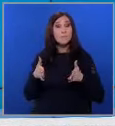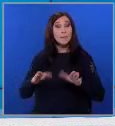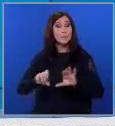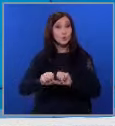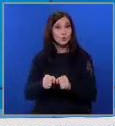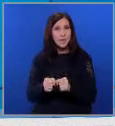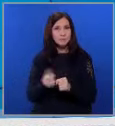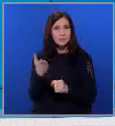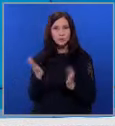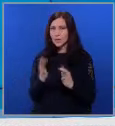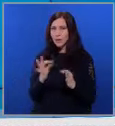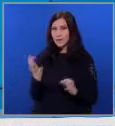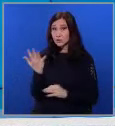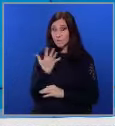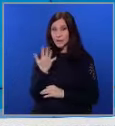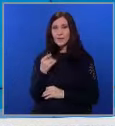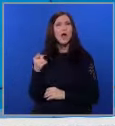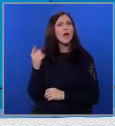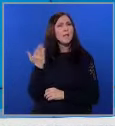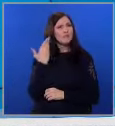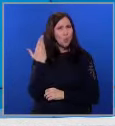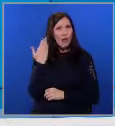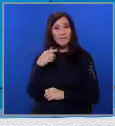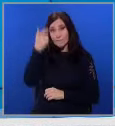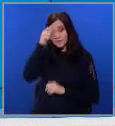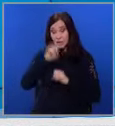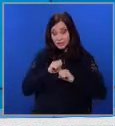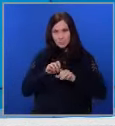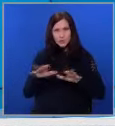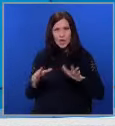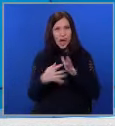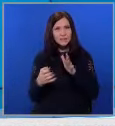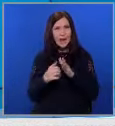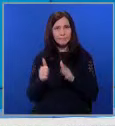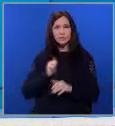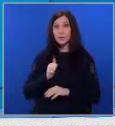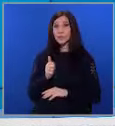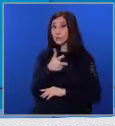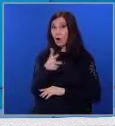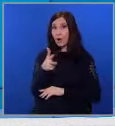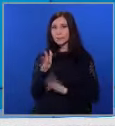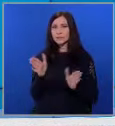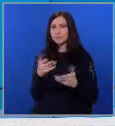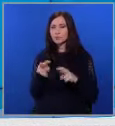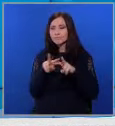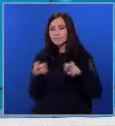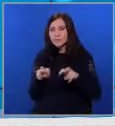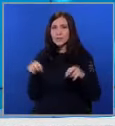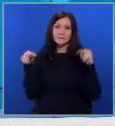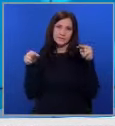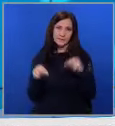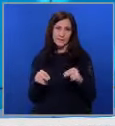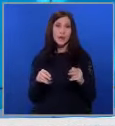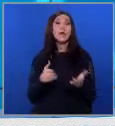нарушение. За него стана ясно в петък. Тогава от МВР разпространиха запис от охранителна камера и започнаха да издирват